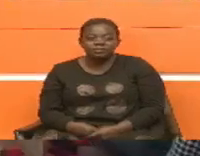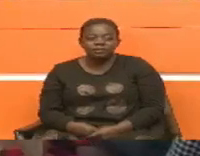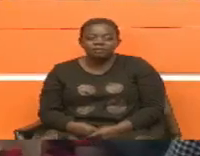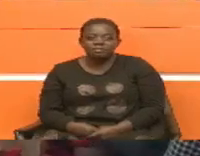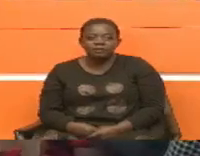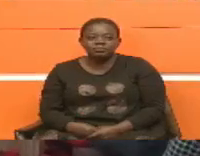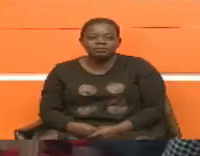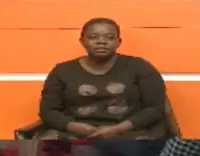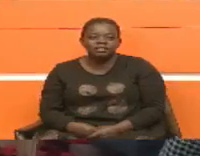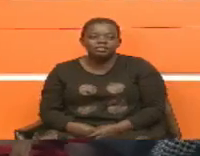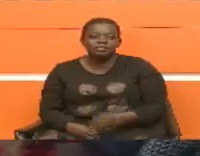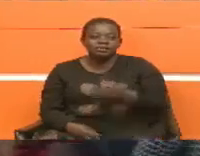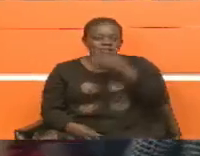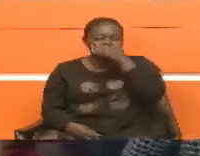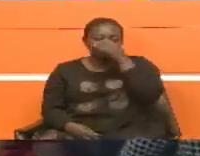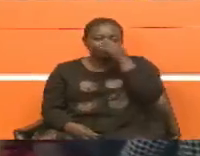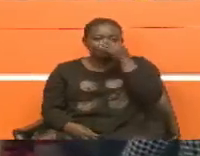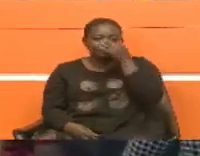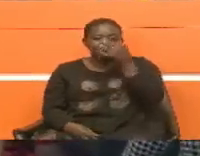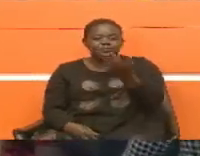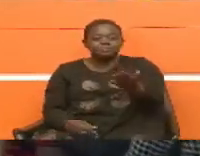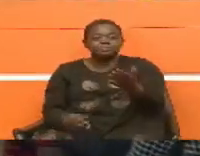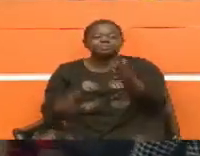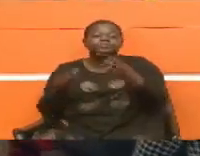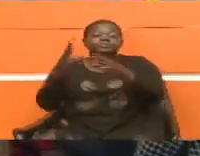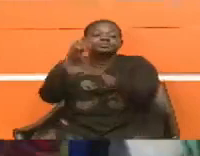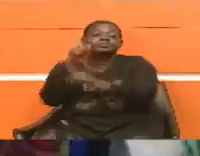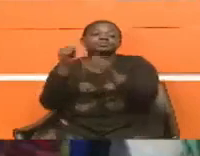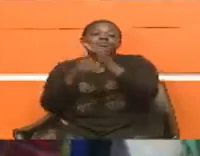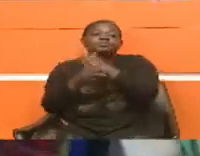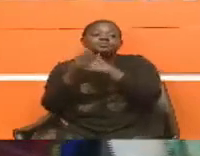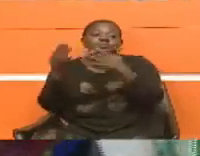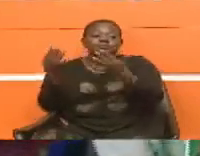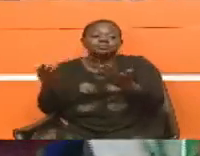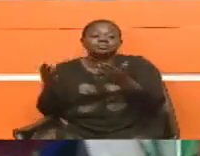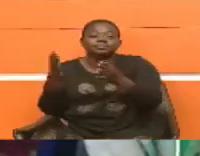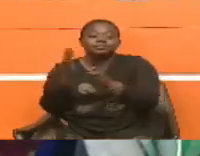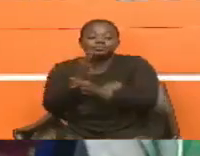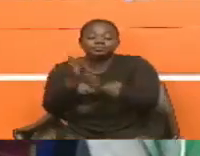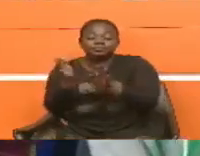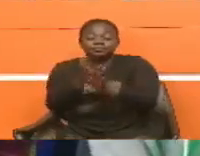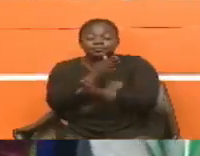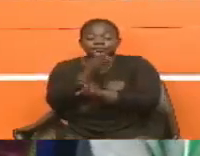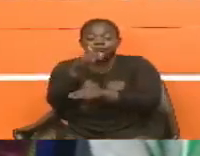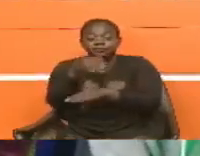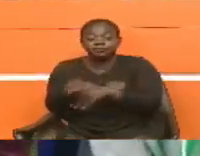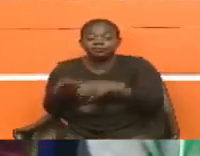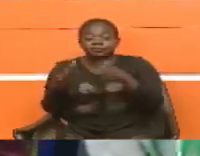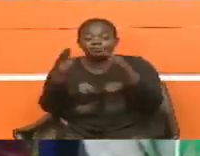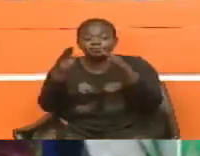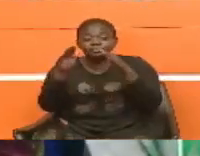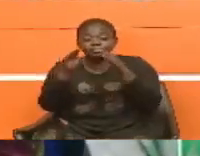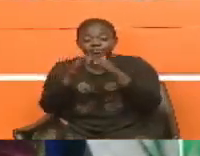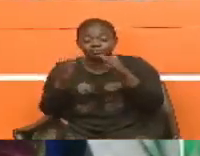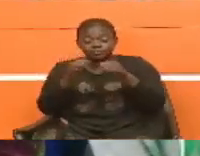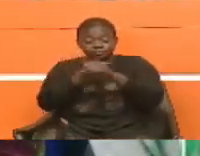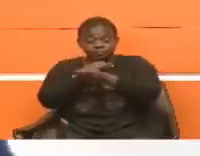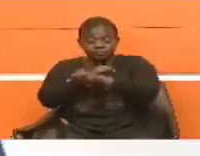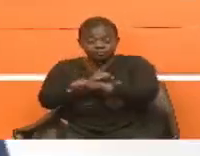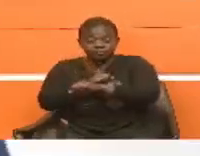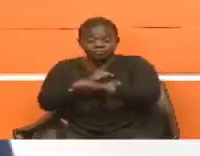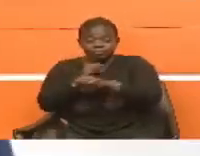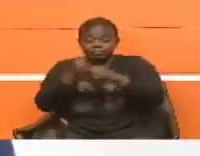Omulabirizi David Ssemwogerere akuutidde abadiventi okwekwasa Katonda okusobola okulungamya amaka gaabwe ate beewala ebikolwa ebyekko.